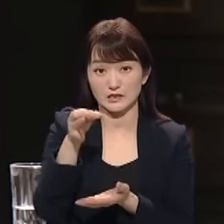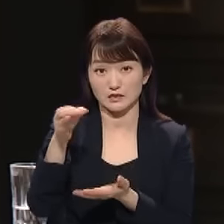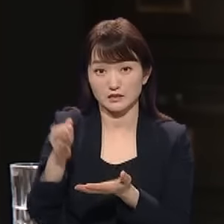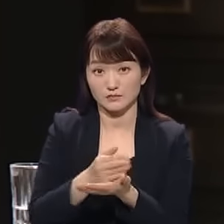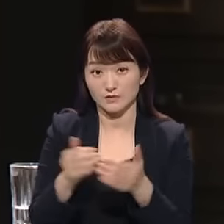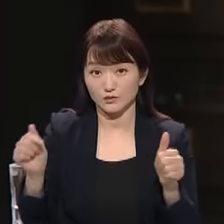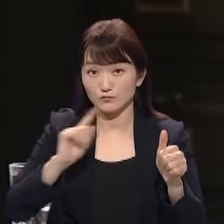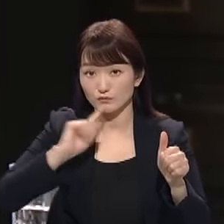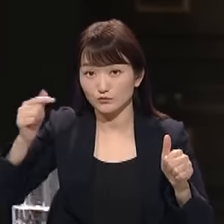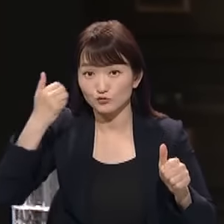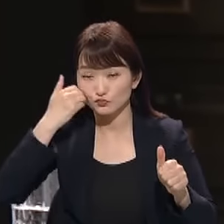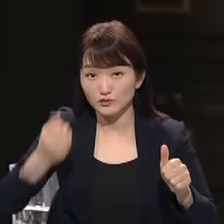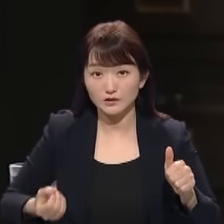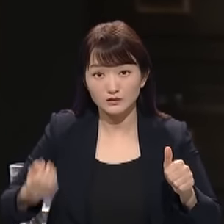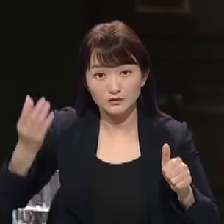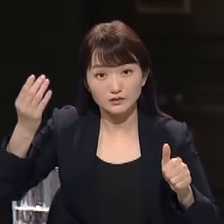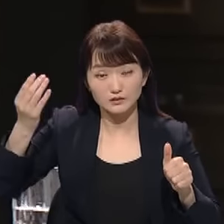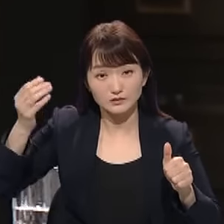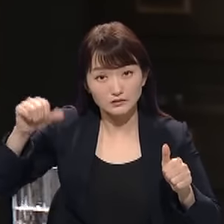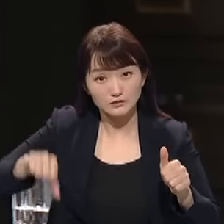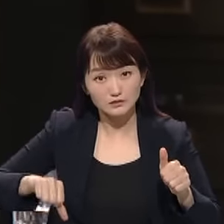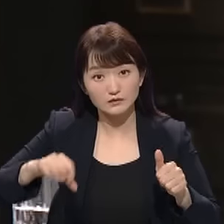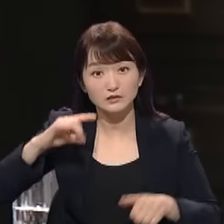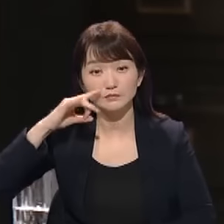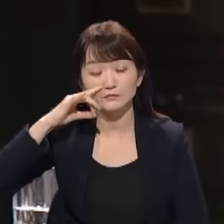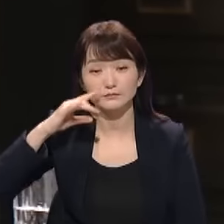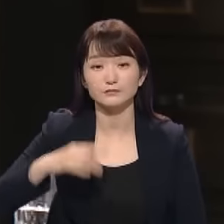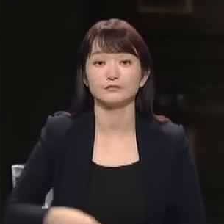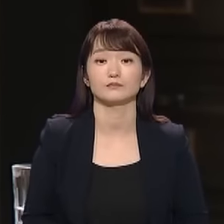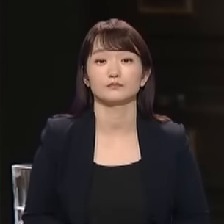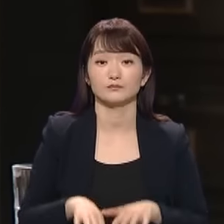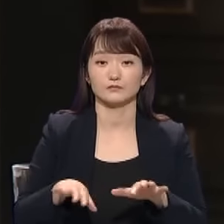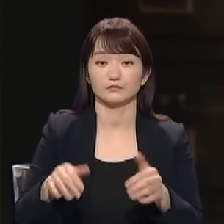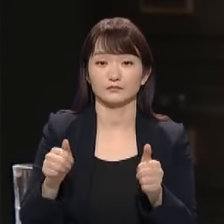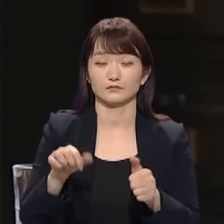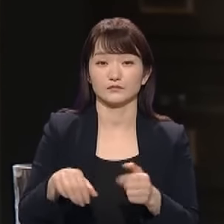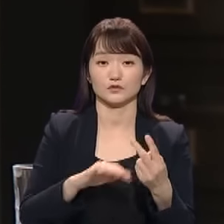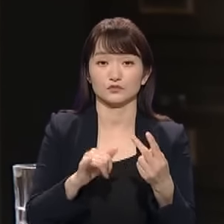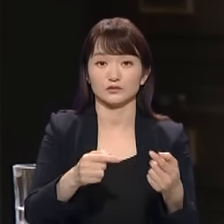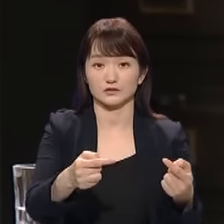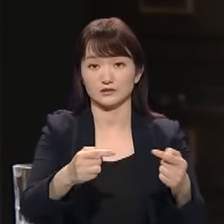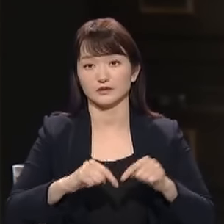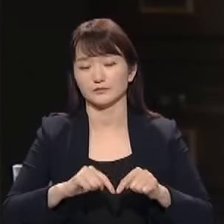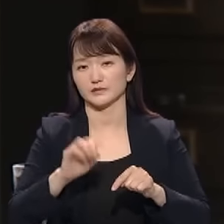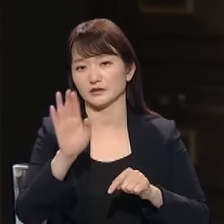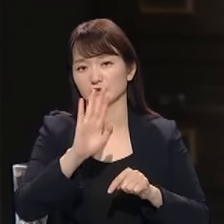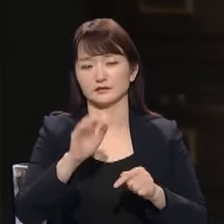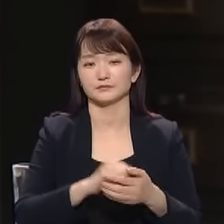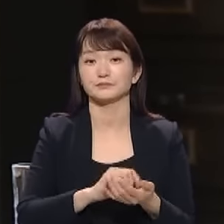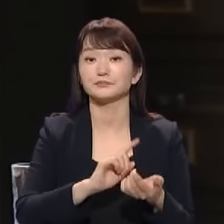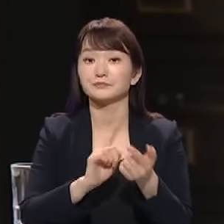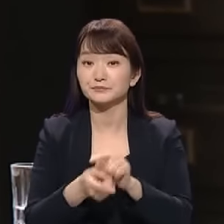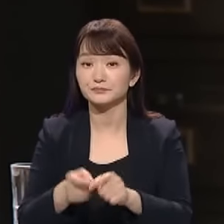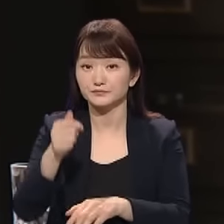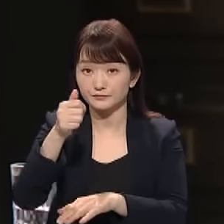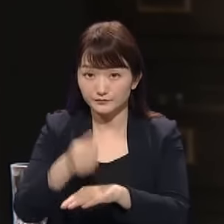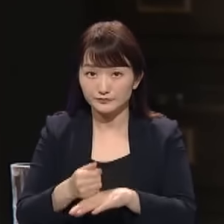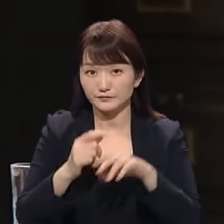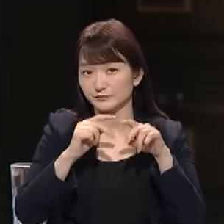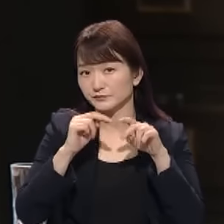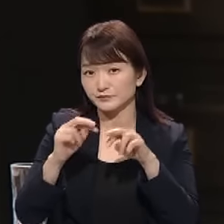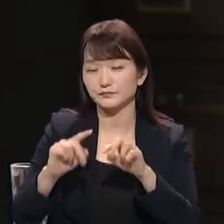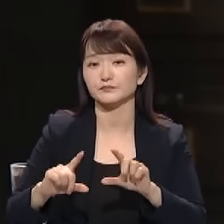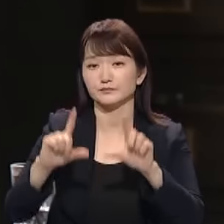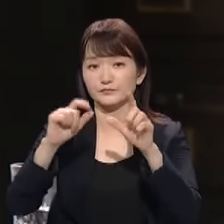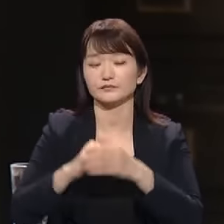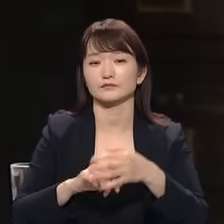누가 승기를 잡을지 다들 궁금해했죠. 자, 오늘 법정에 두 사람 참석하지는 않았는데 대신 이 최종